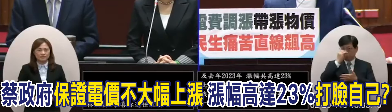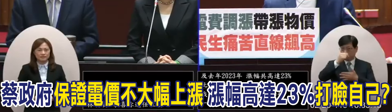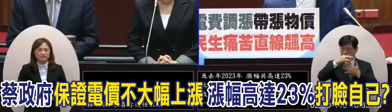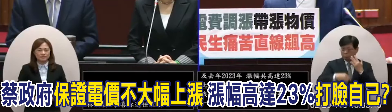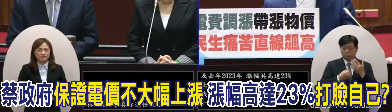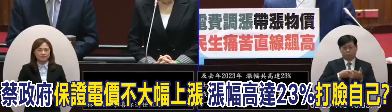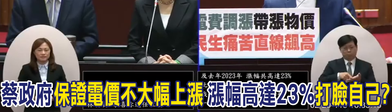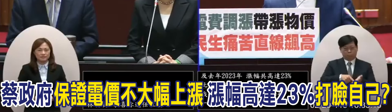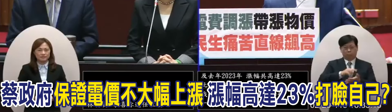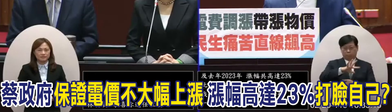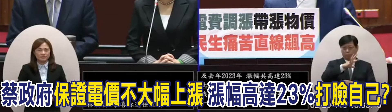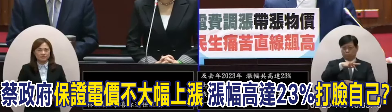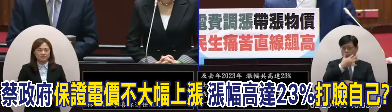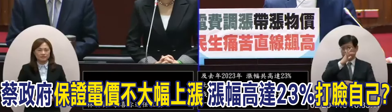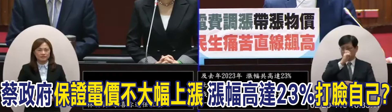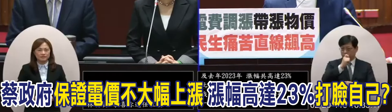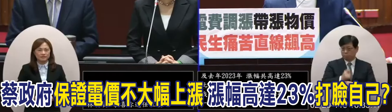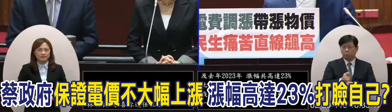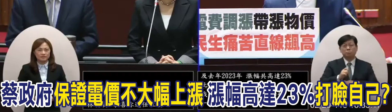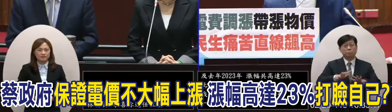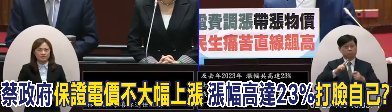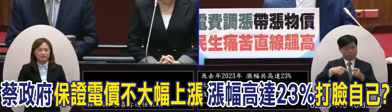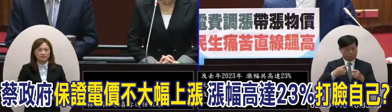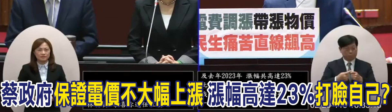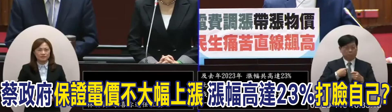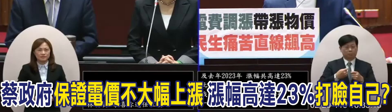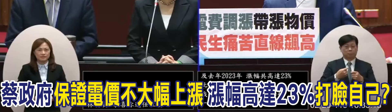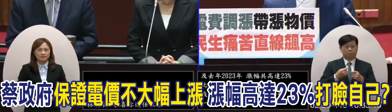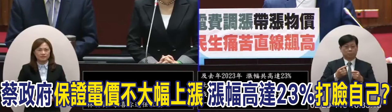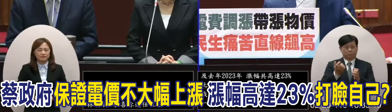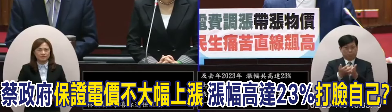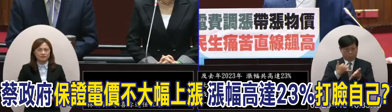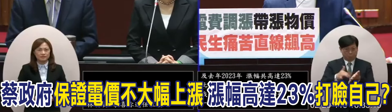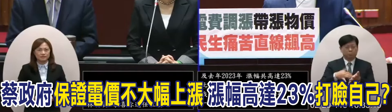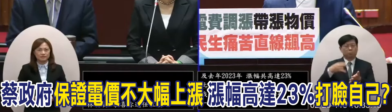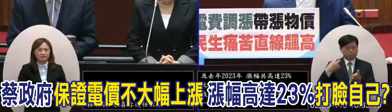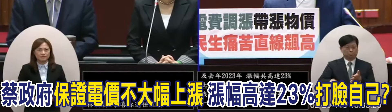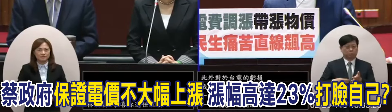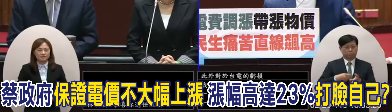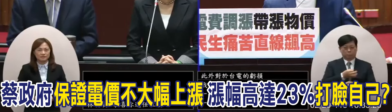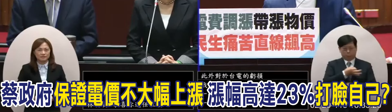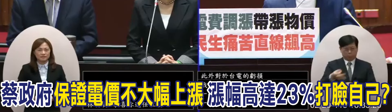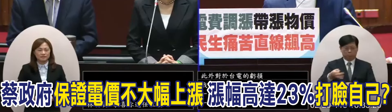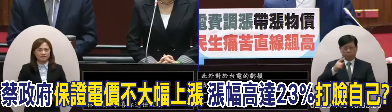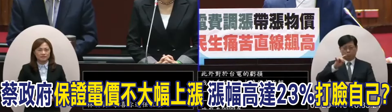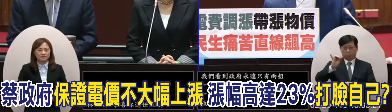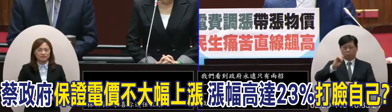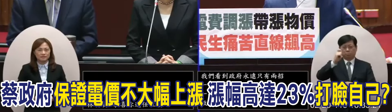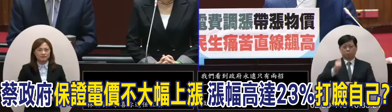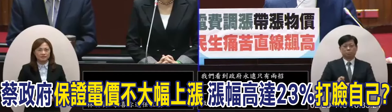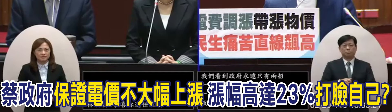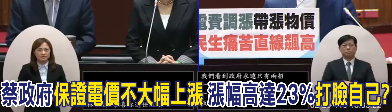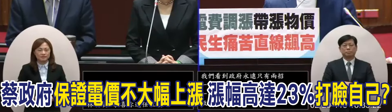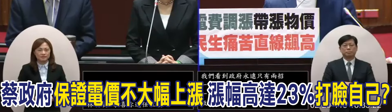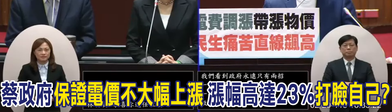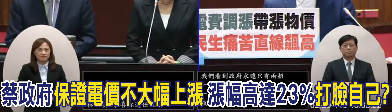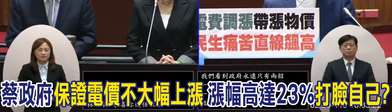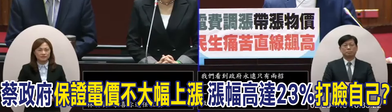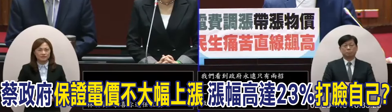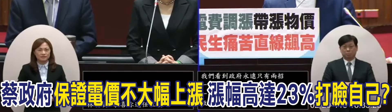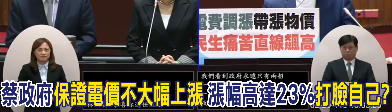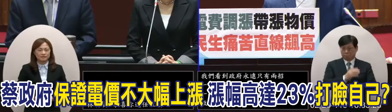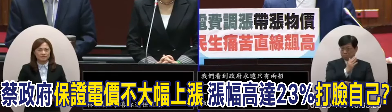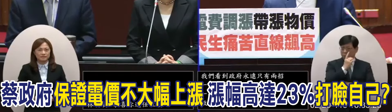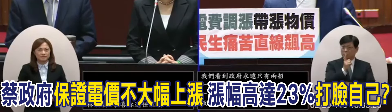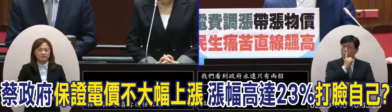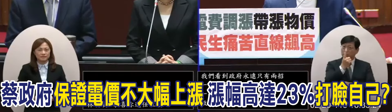列了500亿，然后今年的年度预算可能会再资助1000亿。所以，难道